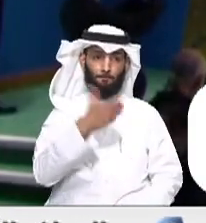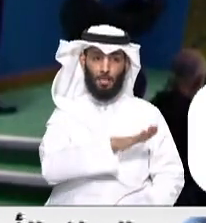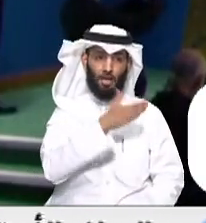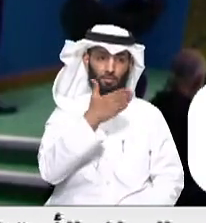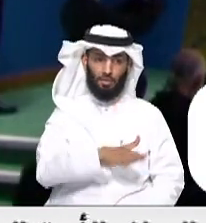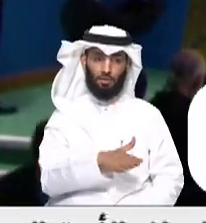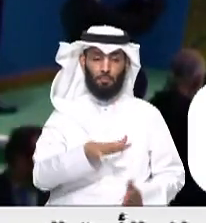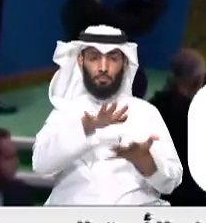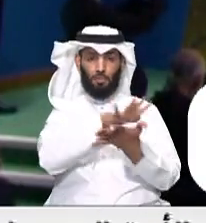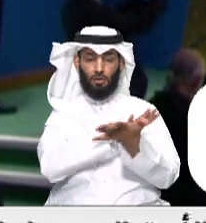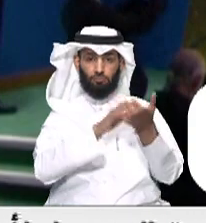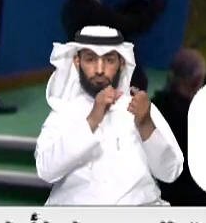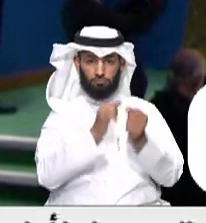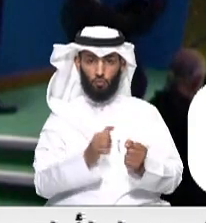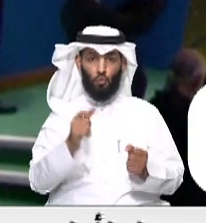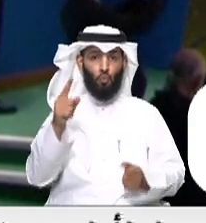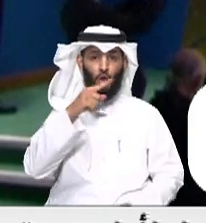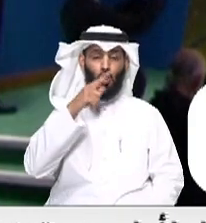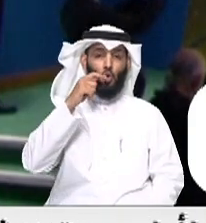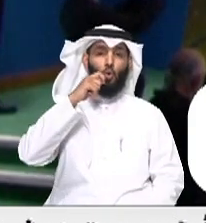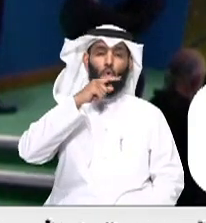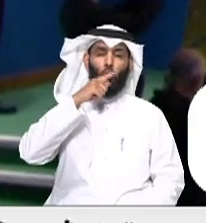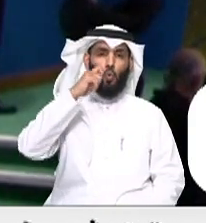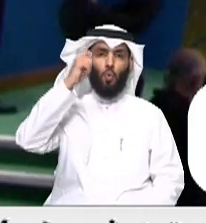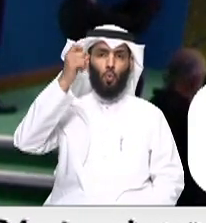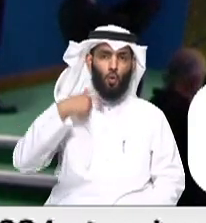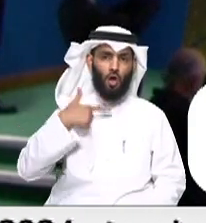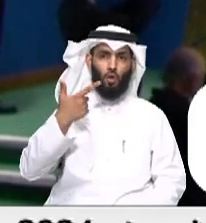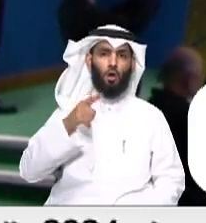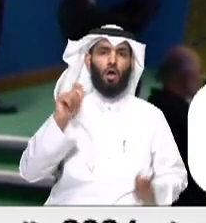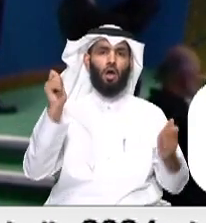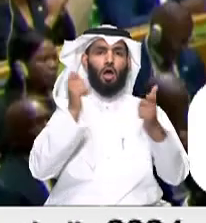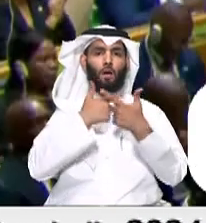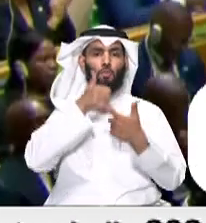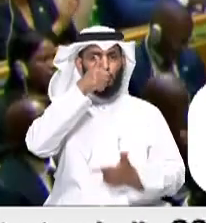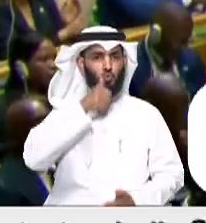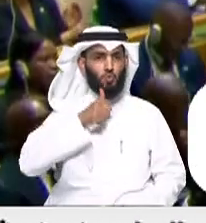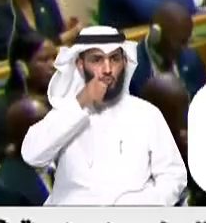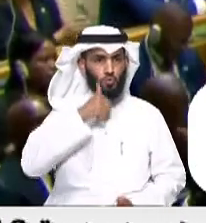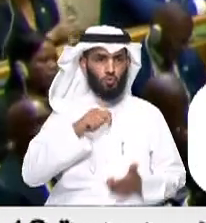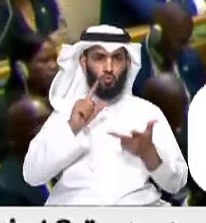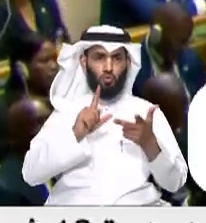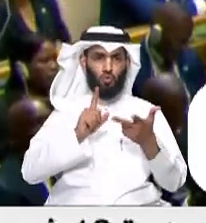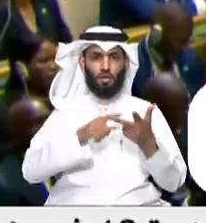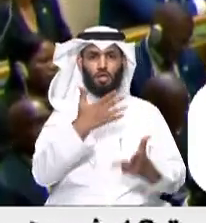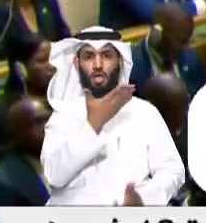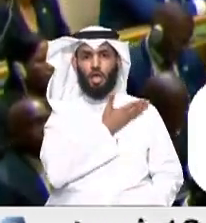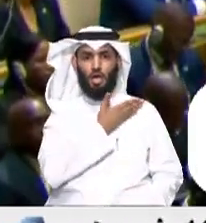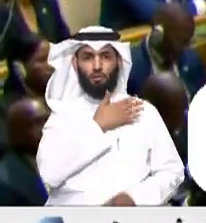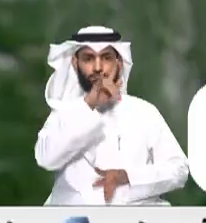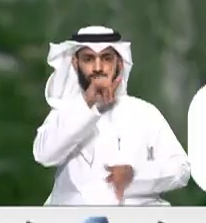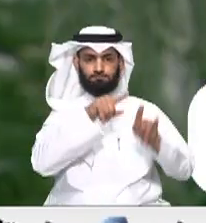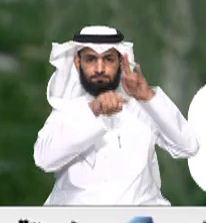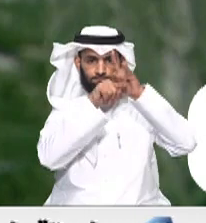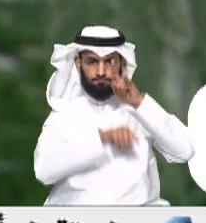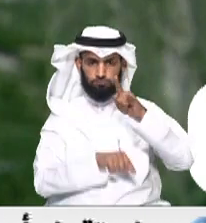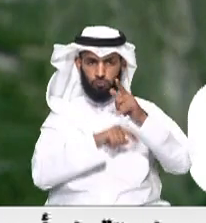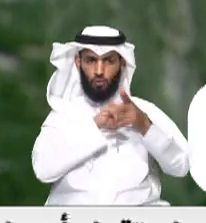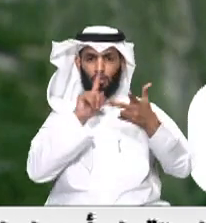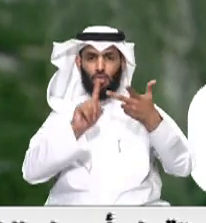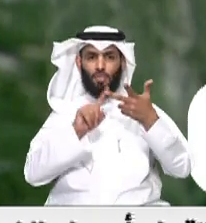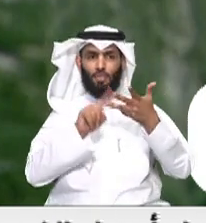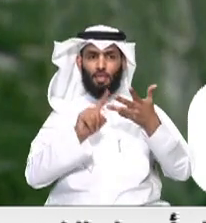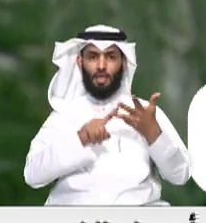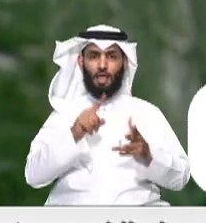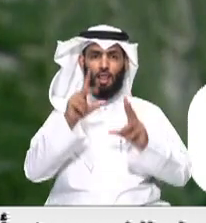بإشارة إلى الحرب في أوكرانيا والحرب الدائرة في السودان فضلا عن العدوان على غزة ولبنان. غزة